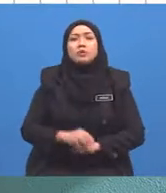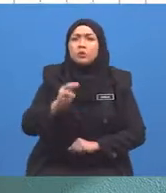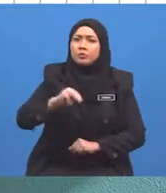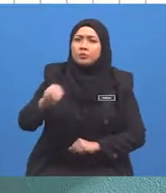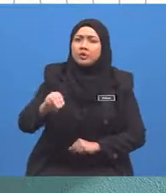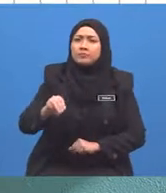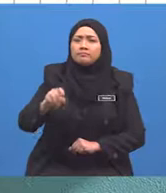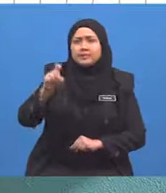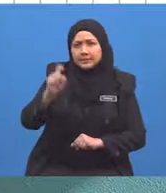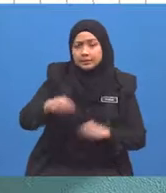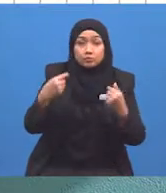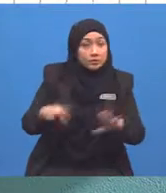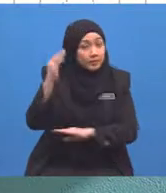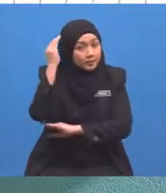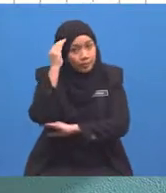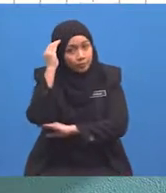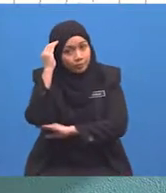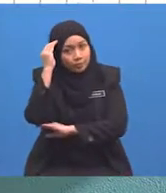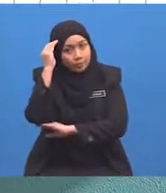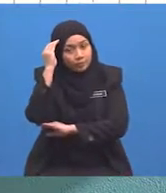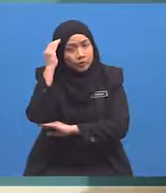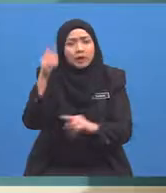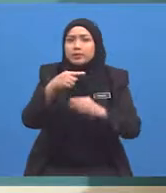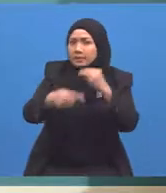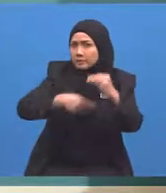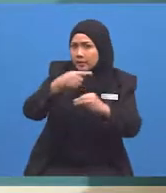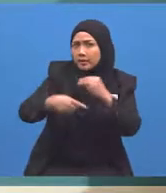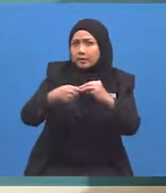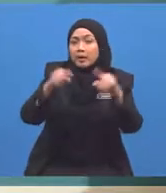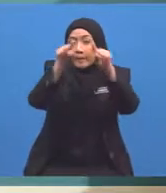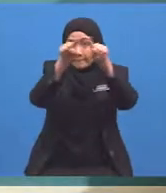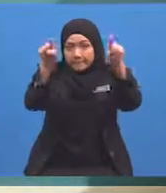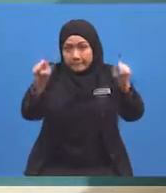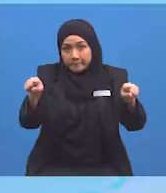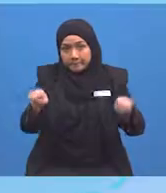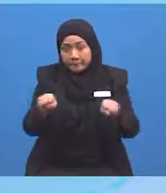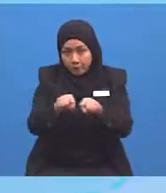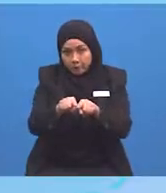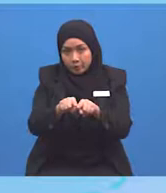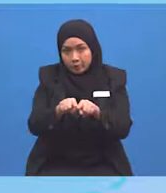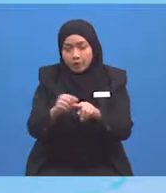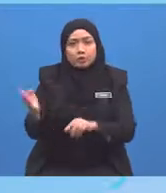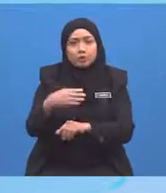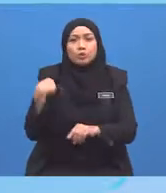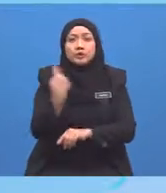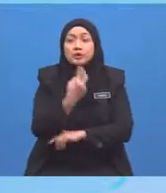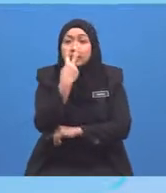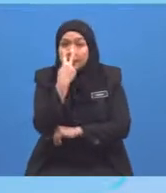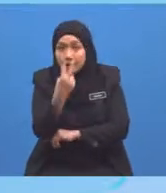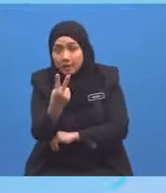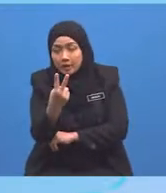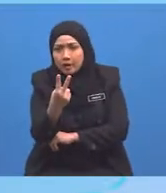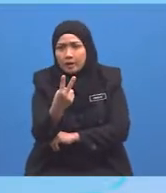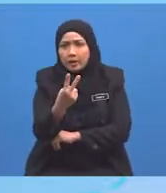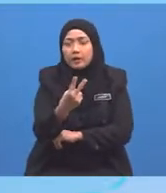tahu mengenai poligon. Jom lihat beberapa mercu tanda di